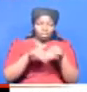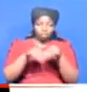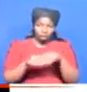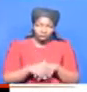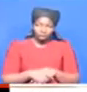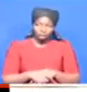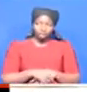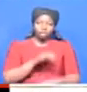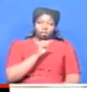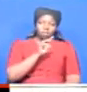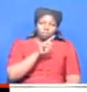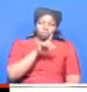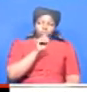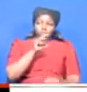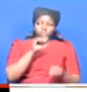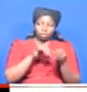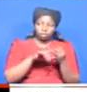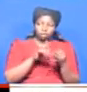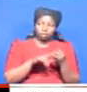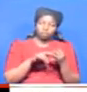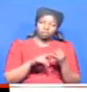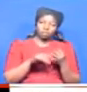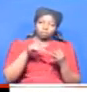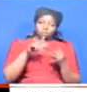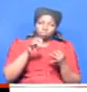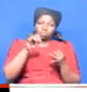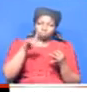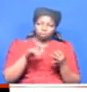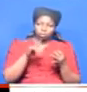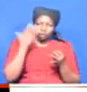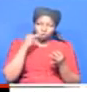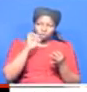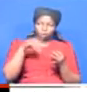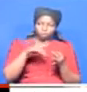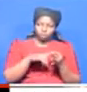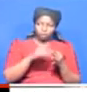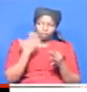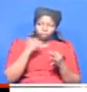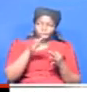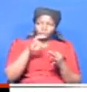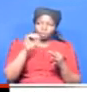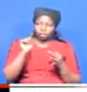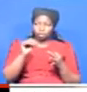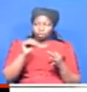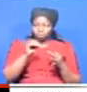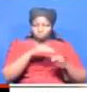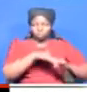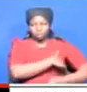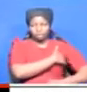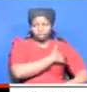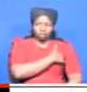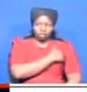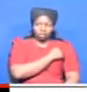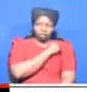Mulomi, former Afunyula Member of Parliament Paul Otuoma and former Chief Officer for Education in Busia County Government Dan Mogoria will